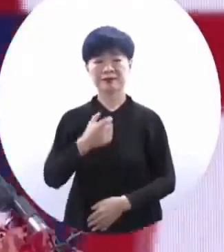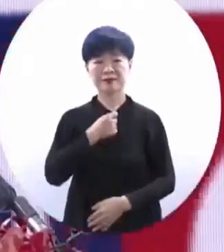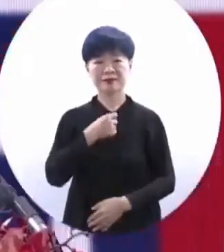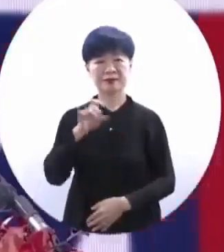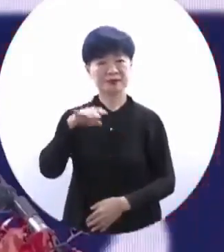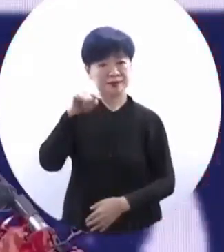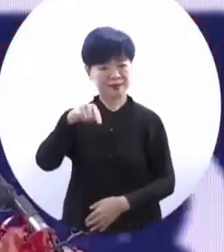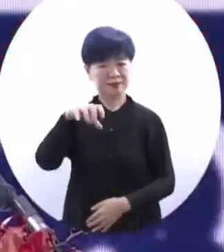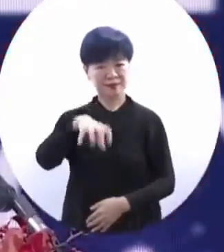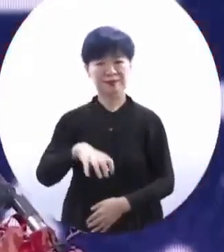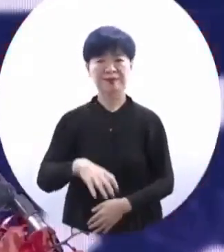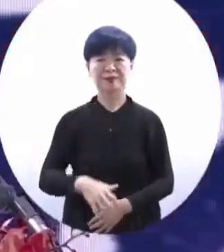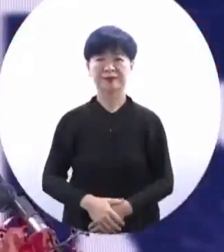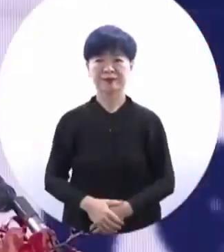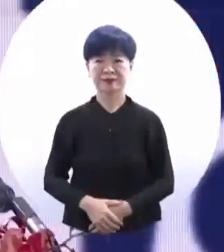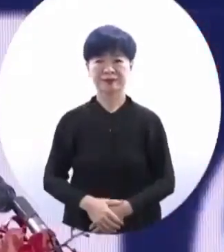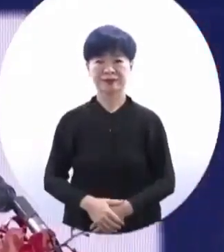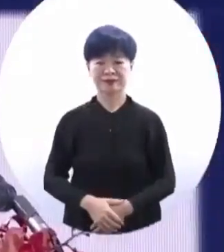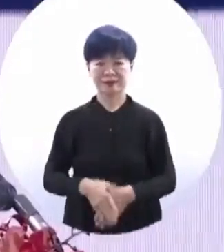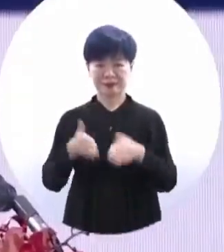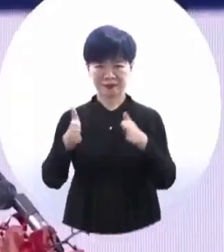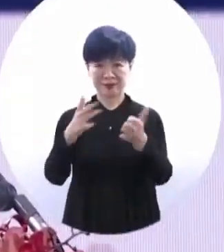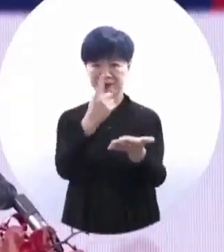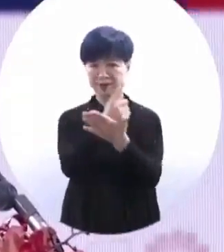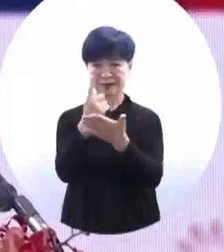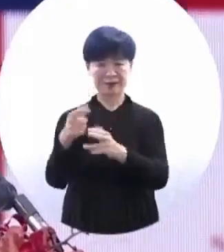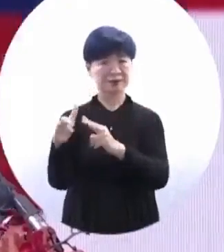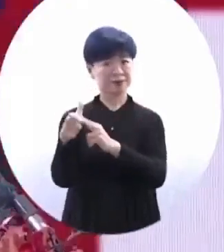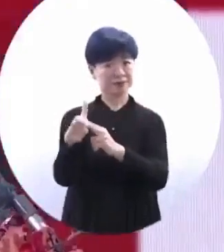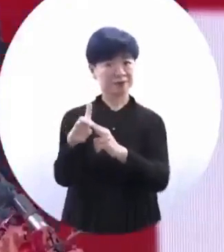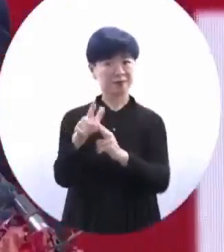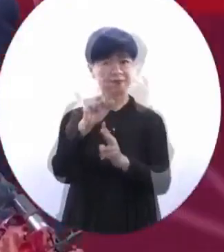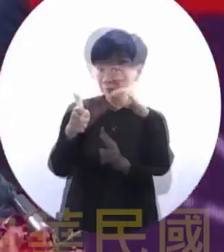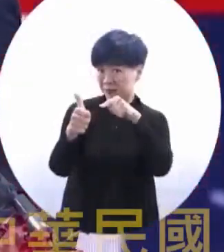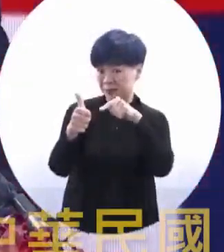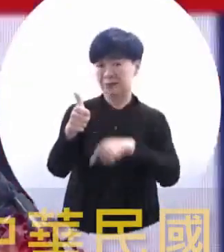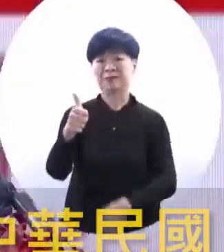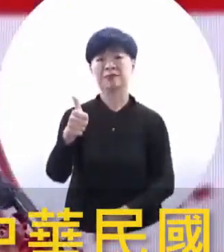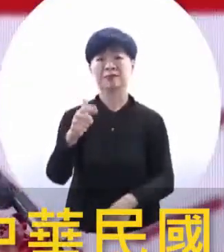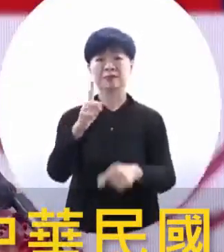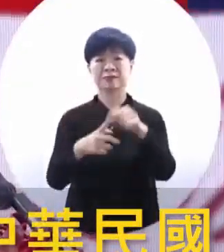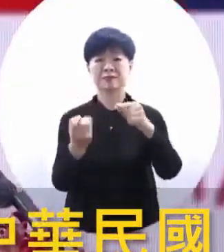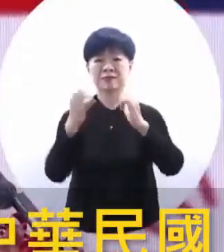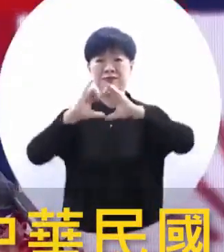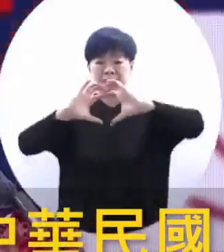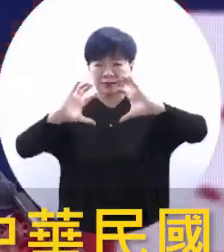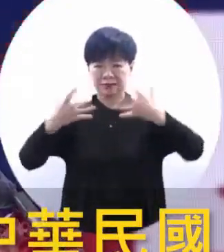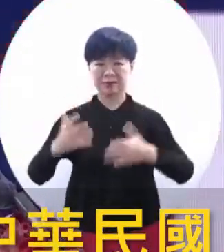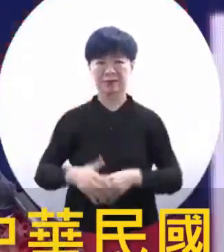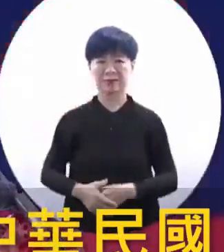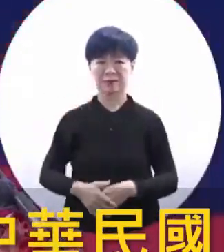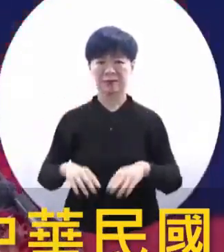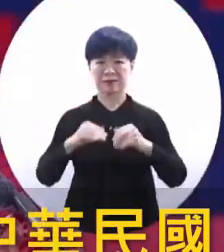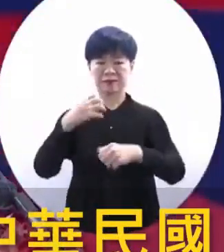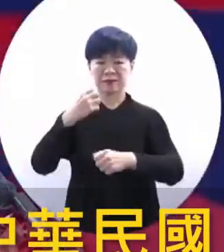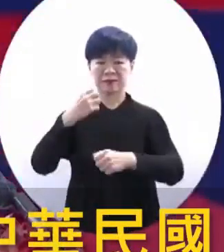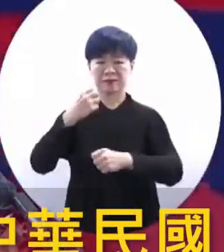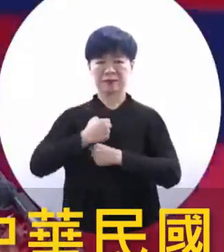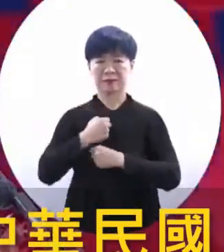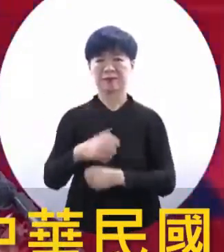合，向大家特别介绍一位勇士——中华民国陆军航特